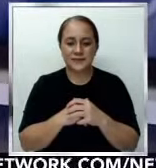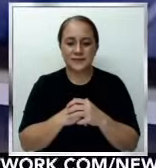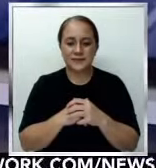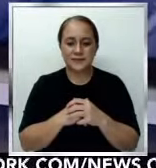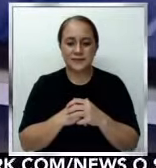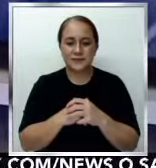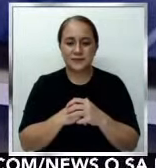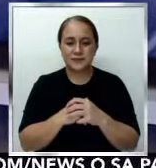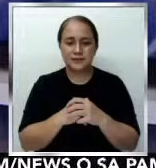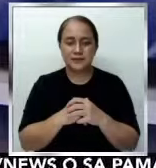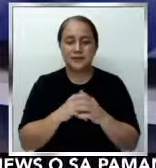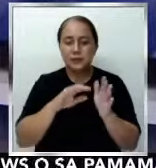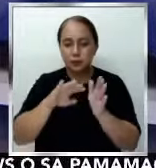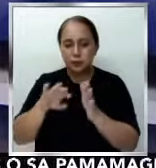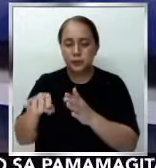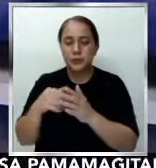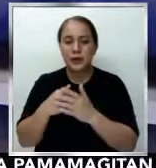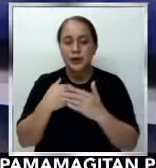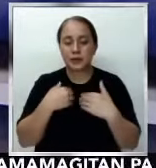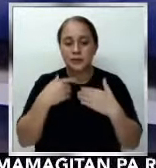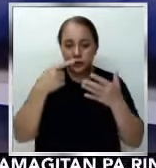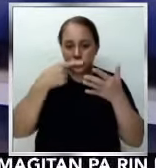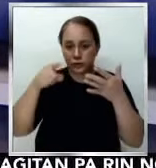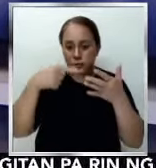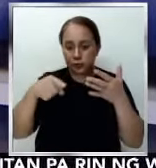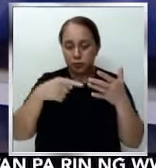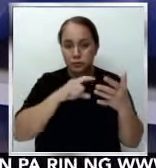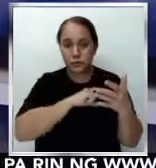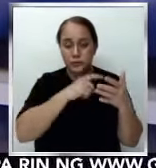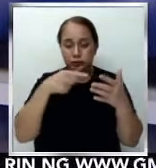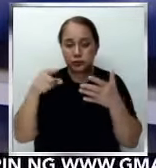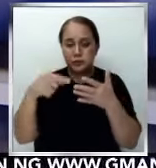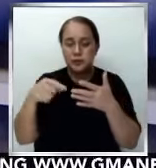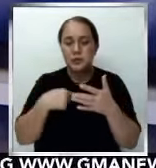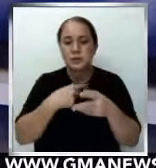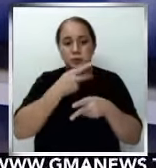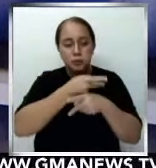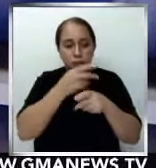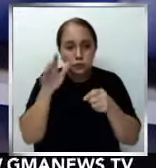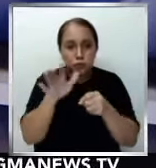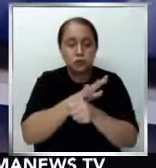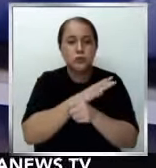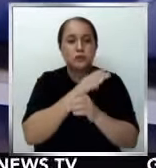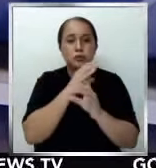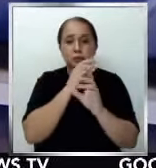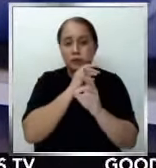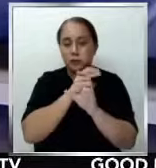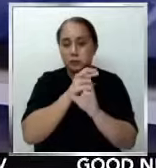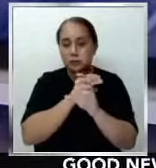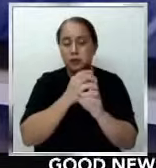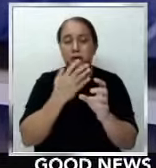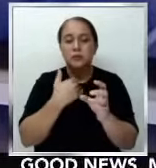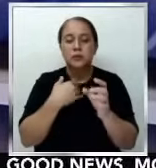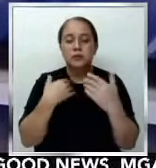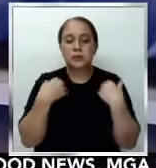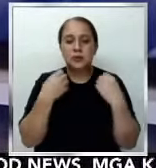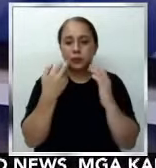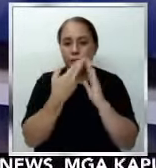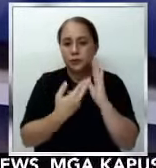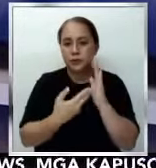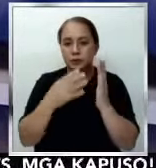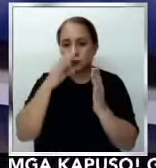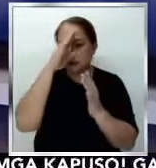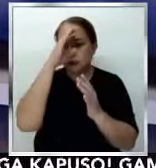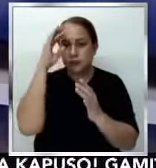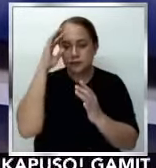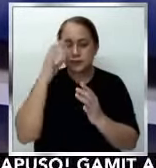Bukod sa mga nakalatag na checkpoint at pagsita sa mga puno ang sasakyan, mas hinigpitan pa ang pagpapatupad ng health protocol sa Cavite. Yan